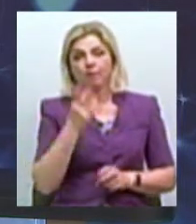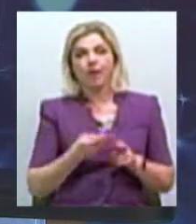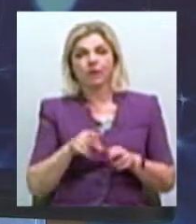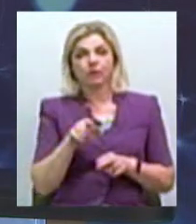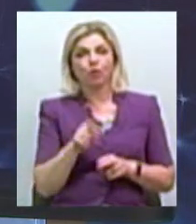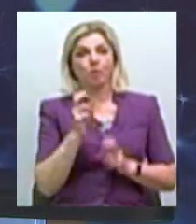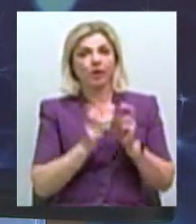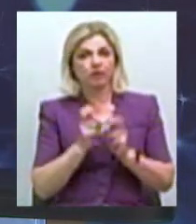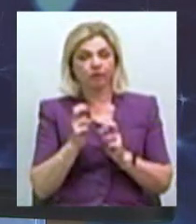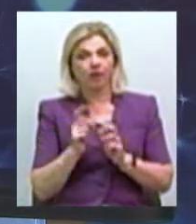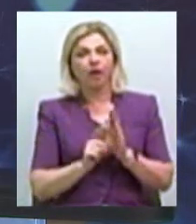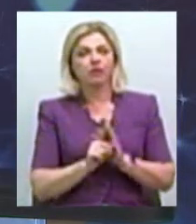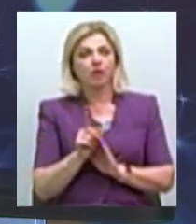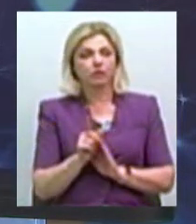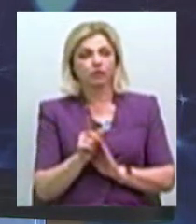підприємстві почалися